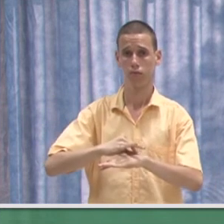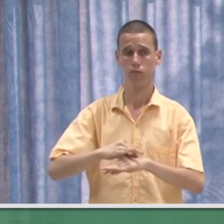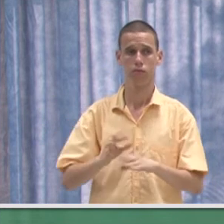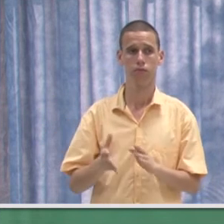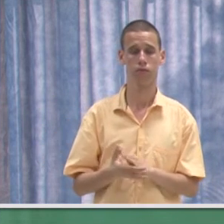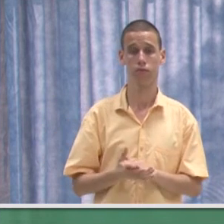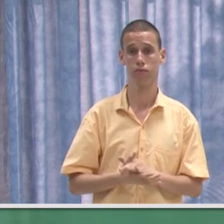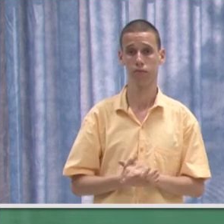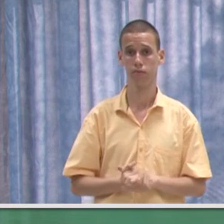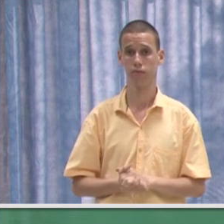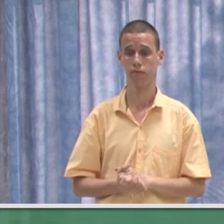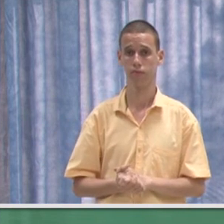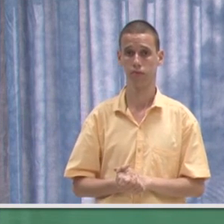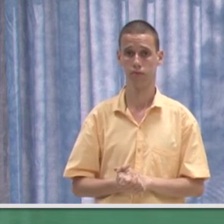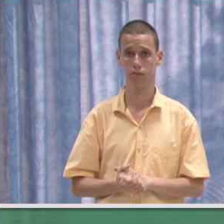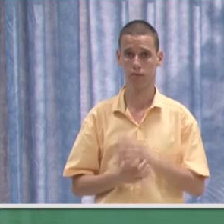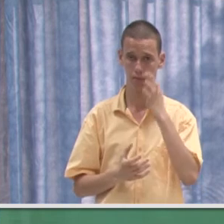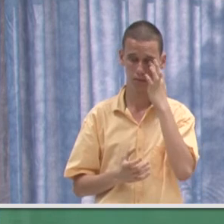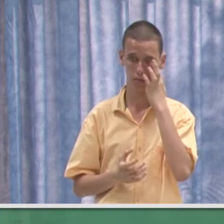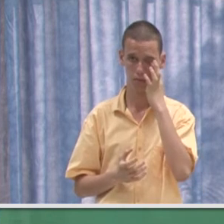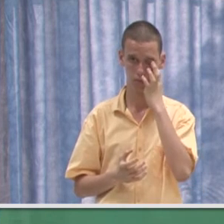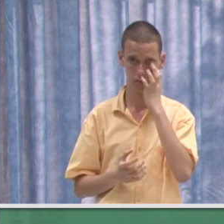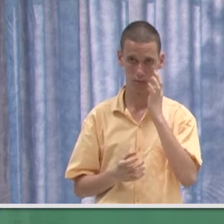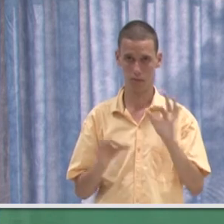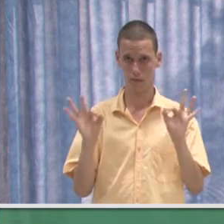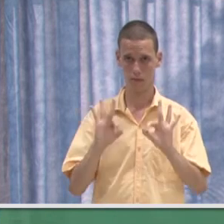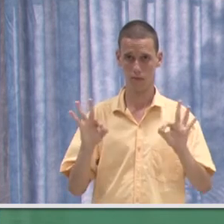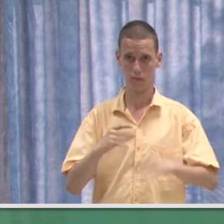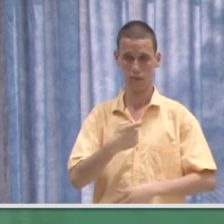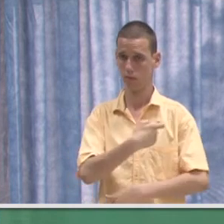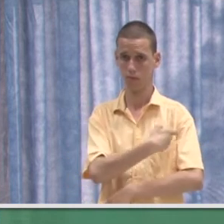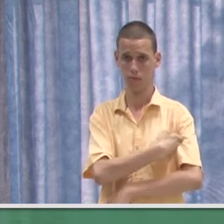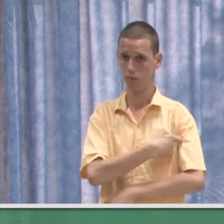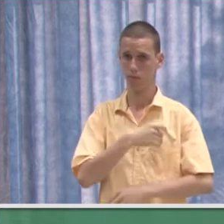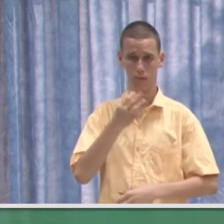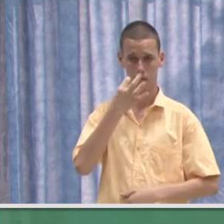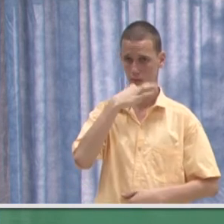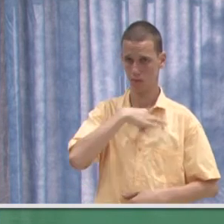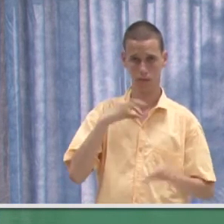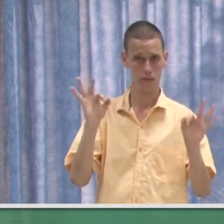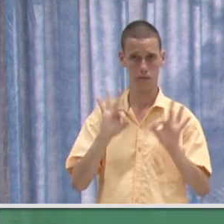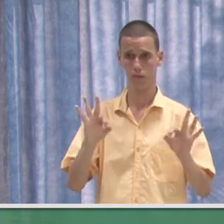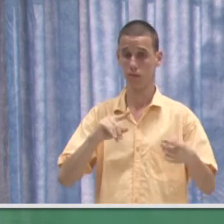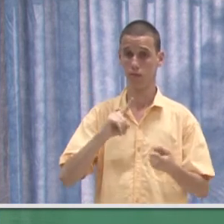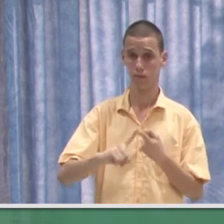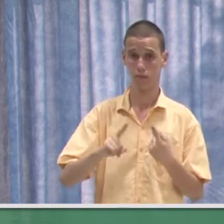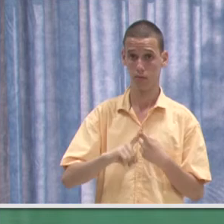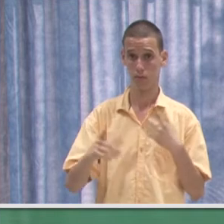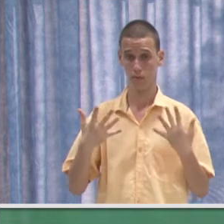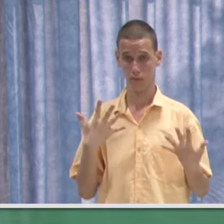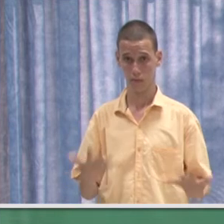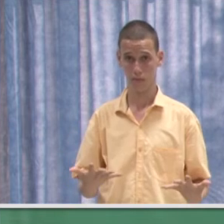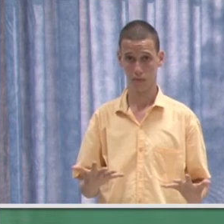so, nous n'avons pas de traitement pour dengue, nous n'avons pas de traitement supportif. Donc, la main prévention, c'est